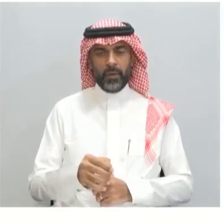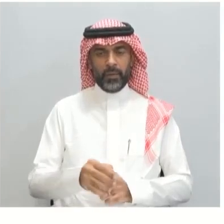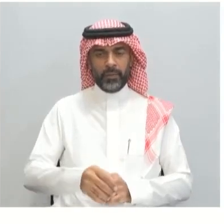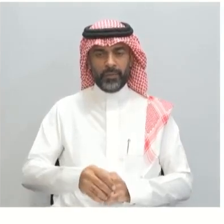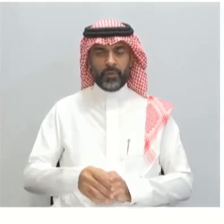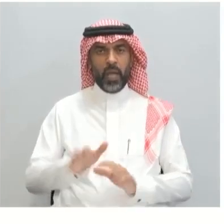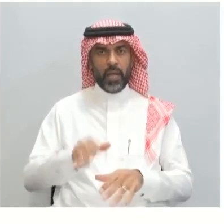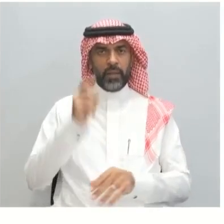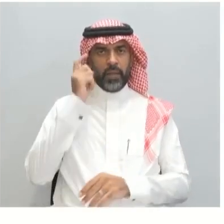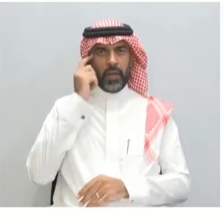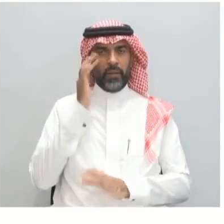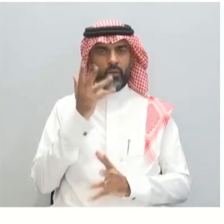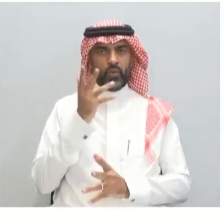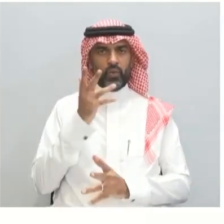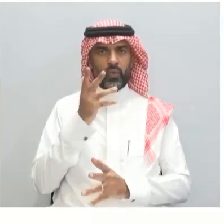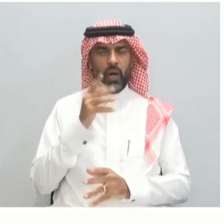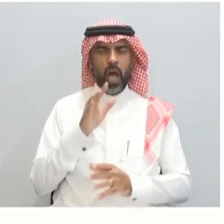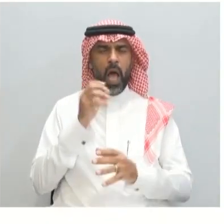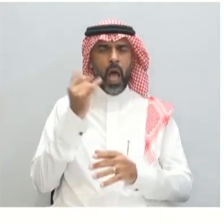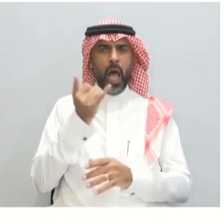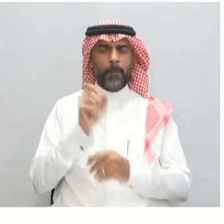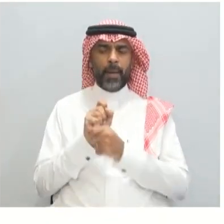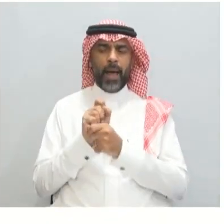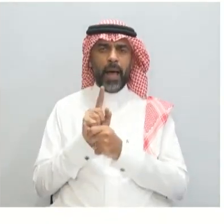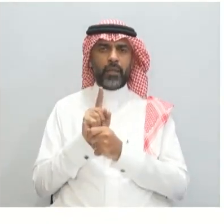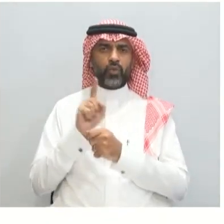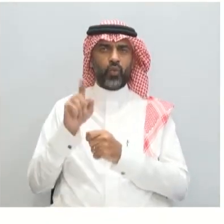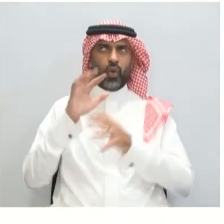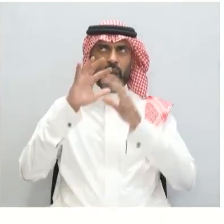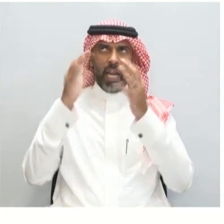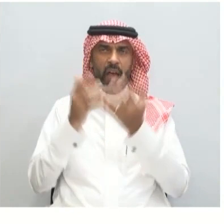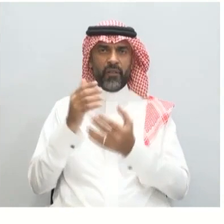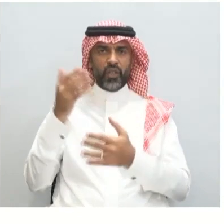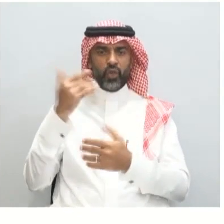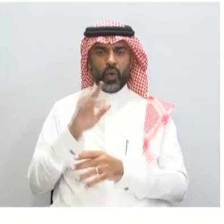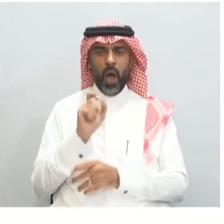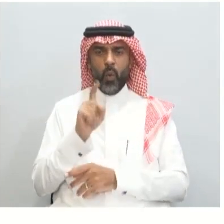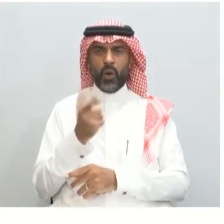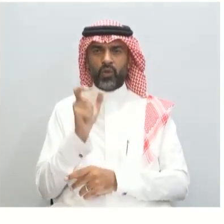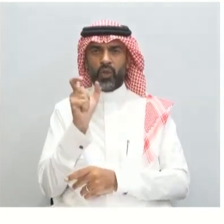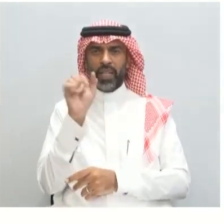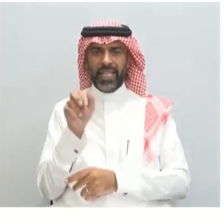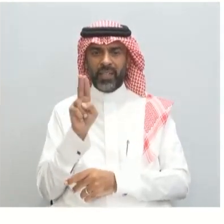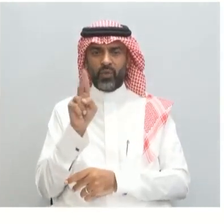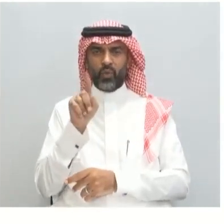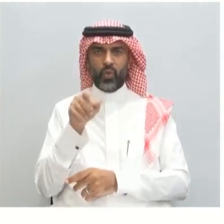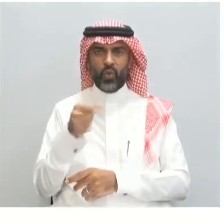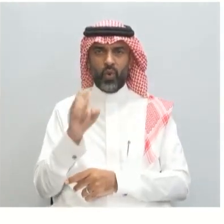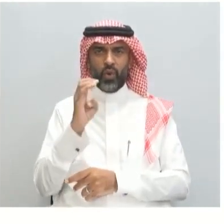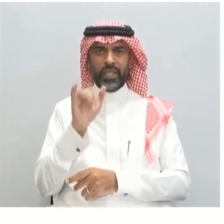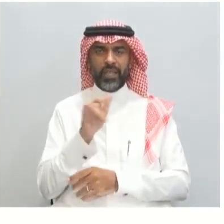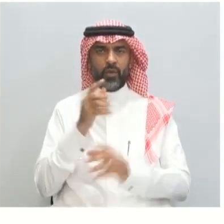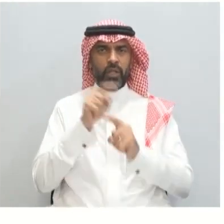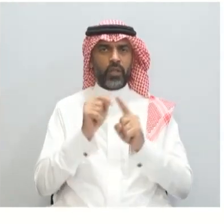ثم تعرفت انا وانتم على اهم غازات الغلاف الجوي اولها النتروجين وهو اكبر نسبه والاكسجين